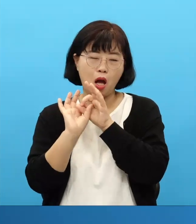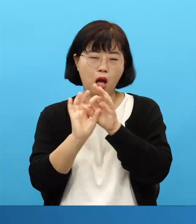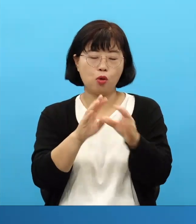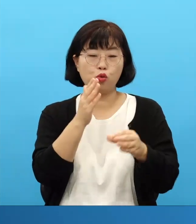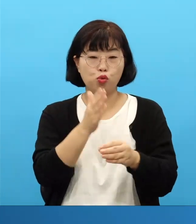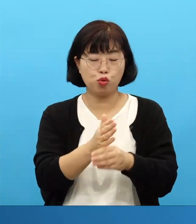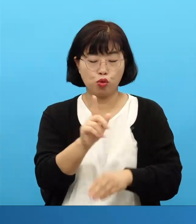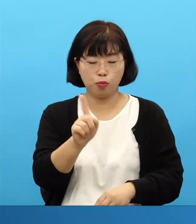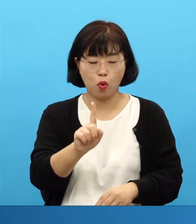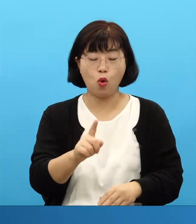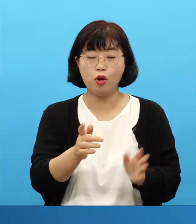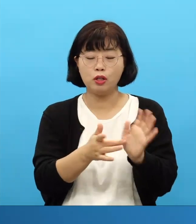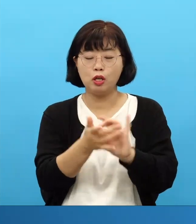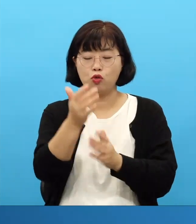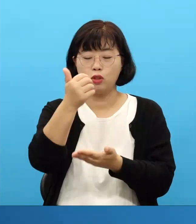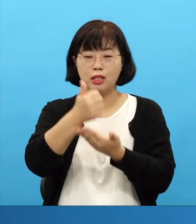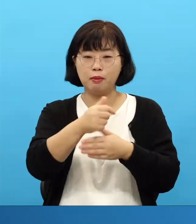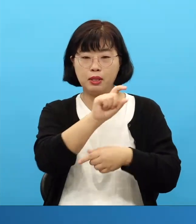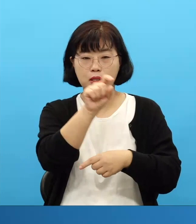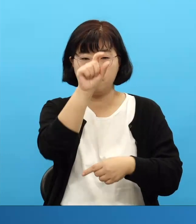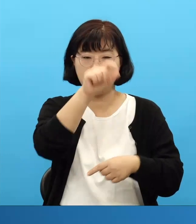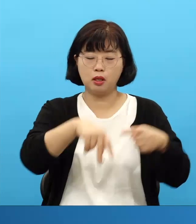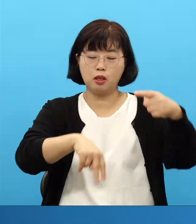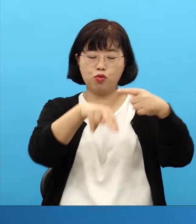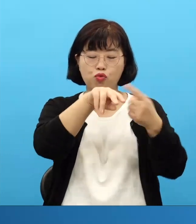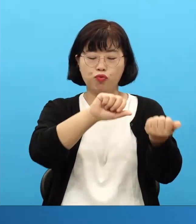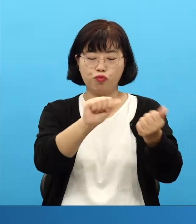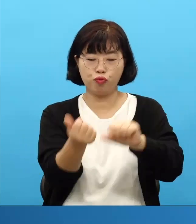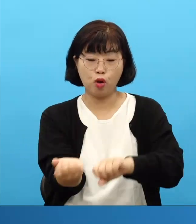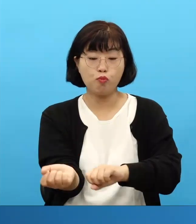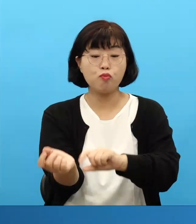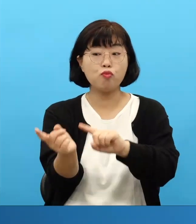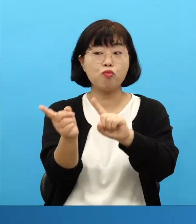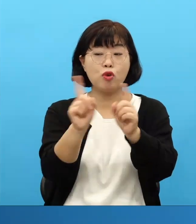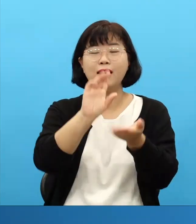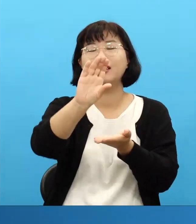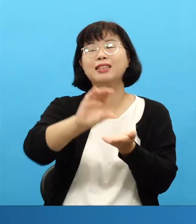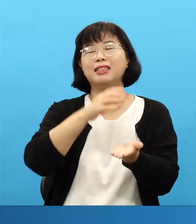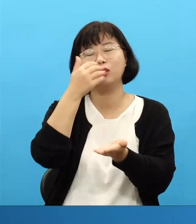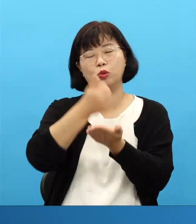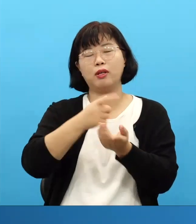부활하신 그리스도. The resurrected Christ. 그분이 지금도